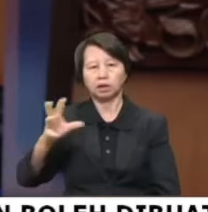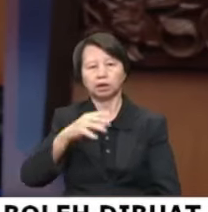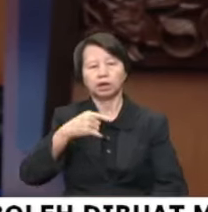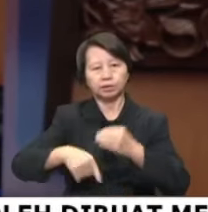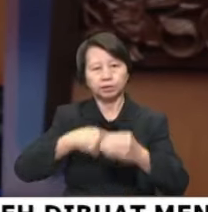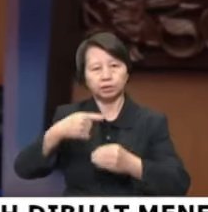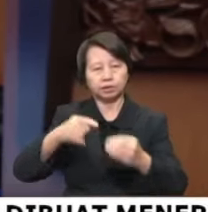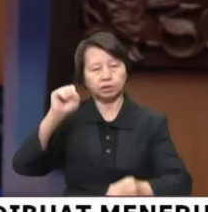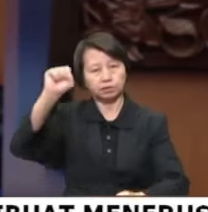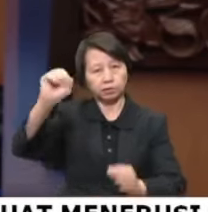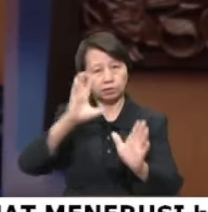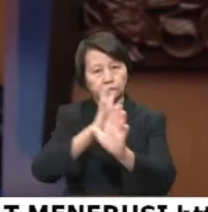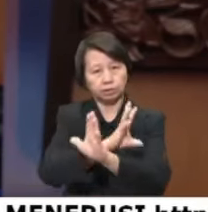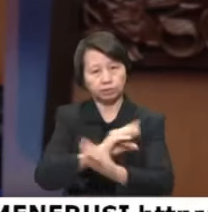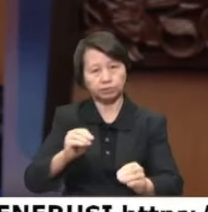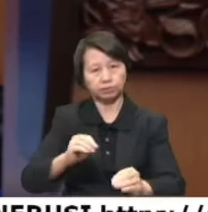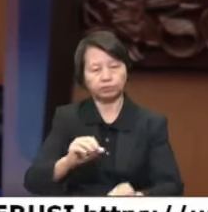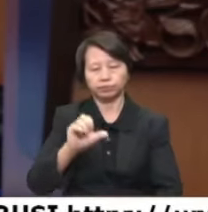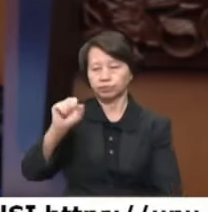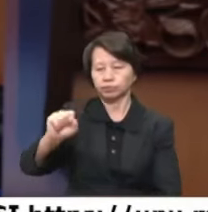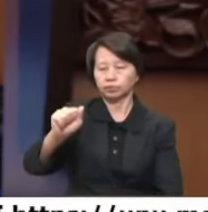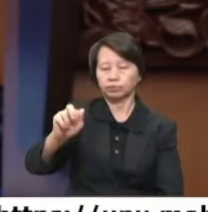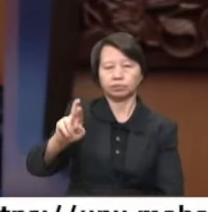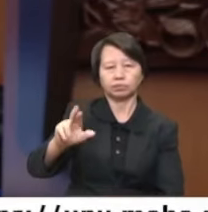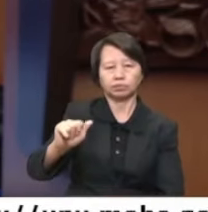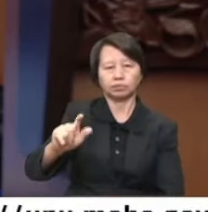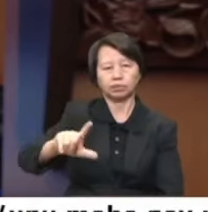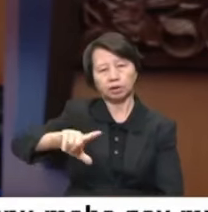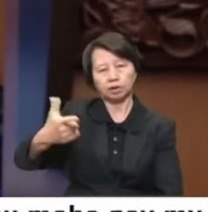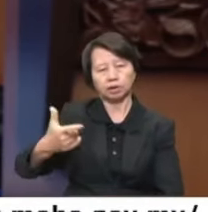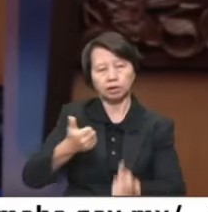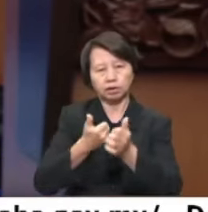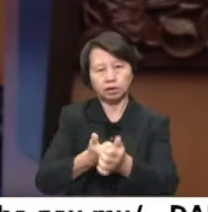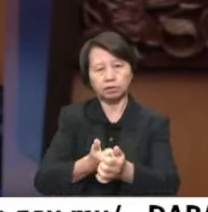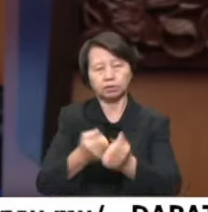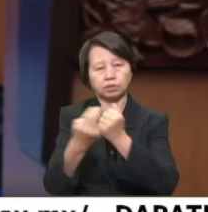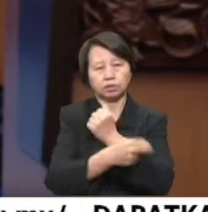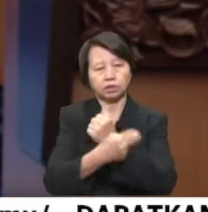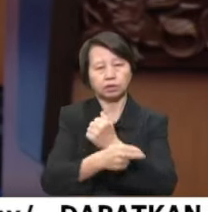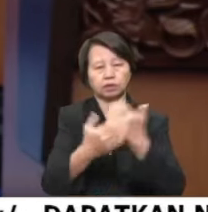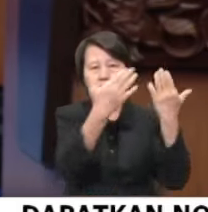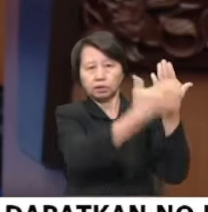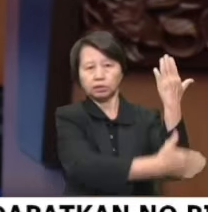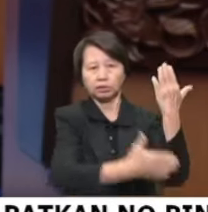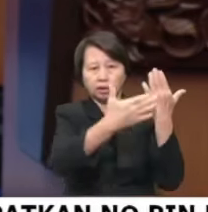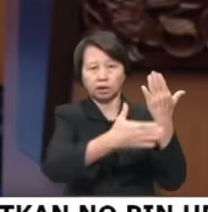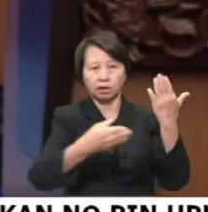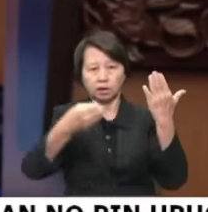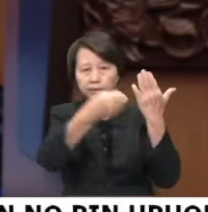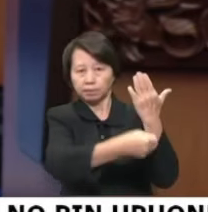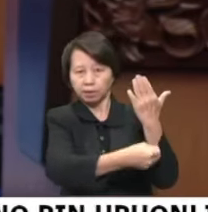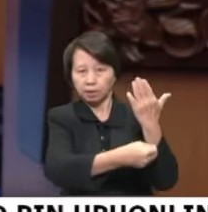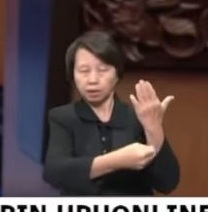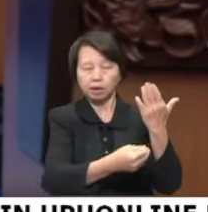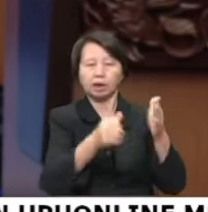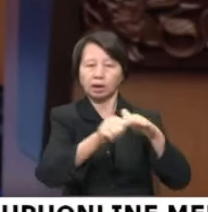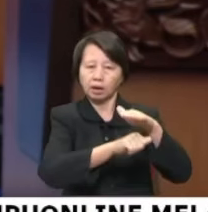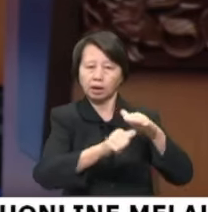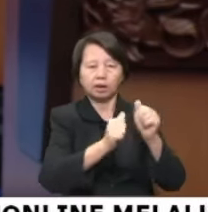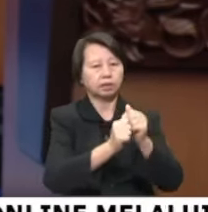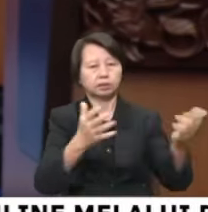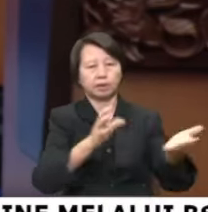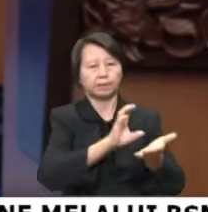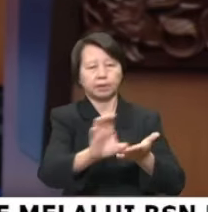dan Sarawak, kaedah SARA berbeza mengikut negeri. Di Semenanjung Malaysia, penerima akan menerima bantuan keperluan asas tanpa